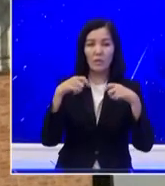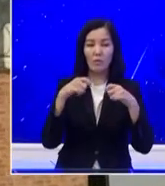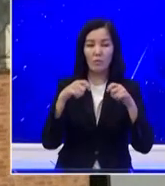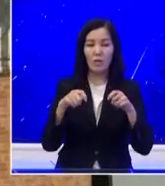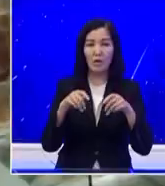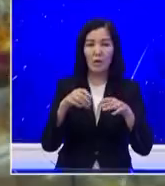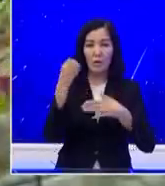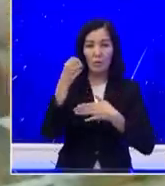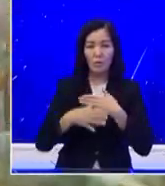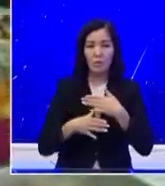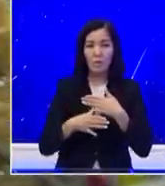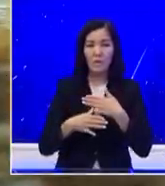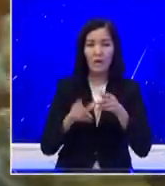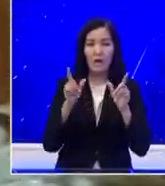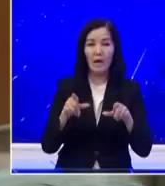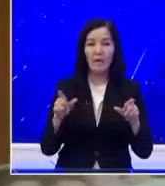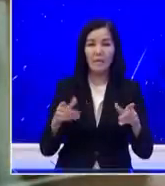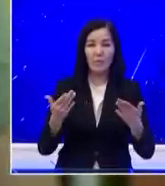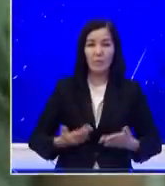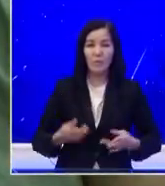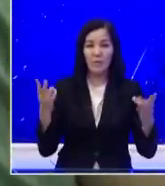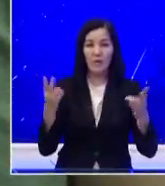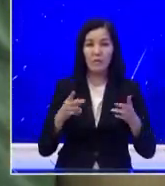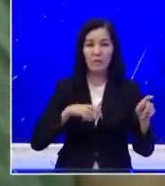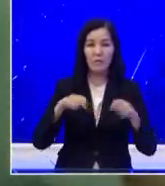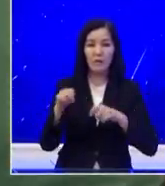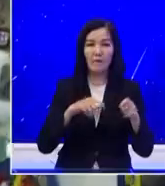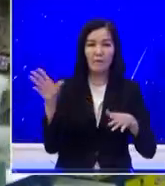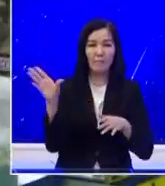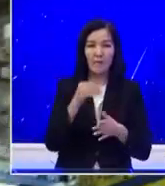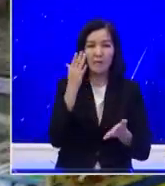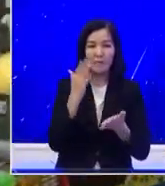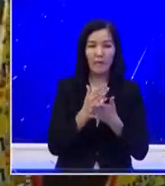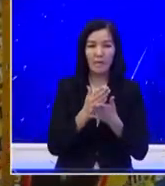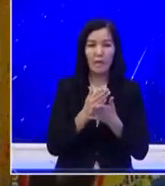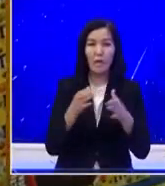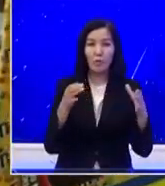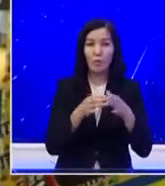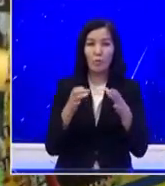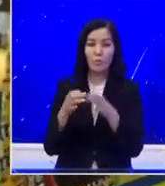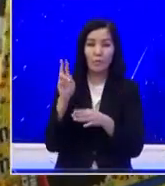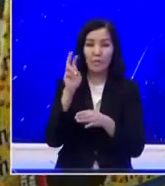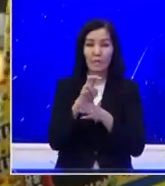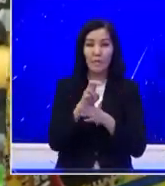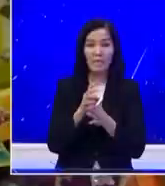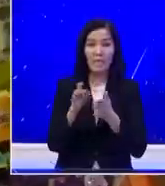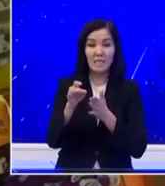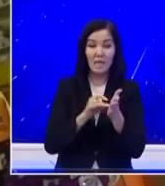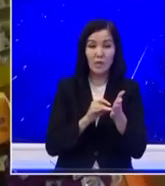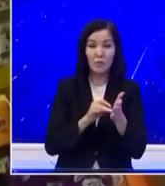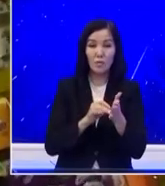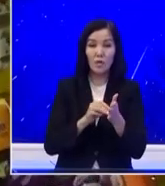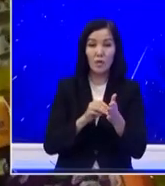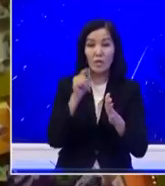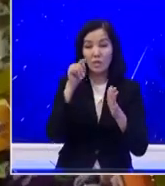баратын нысанның бірі. Мұнда адам өміріне қажетті барлық тауар түрі сатылады. Алайда арнайы топ өкілдері кіріп барғанда бірден ішкі